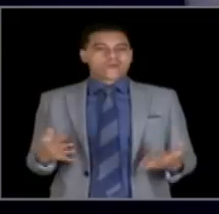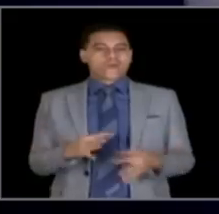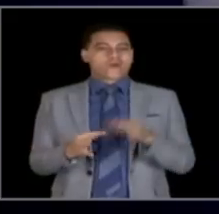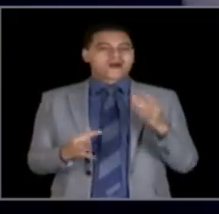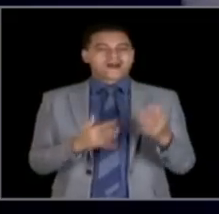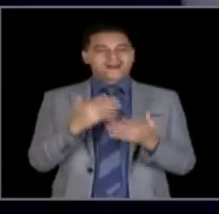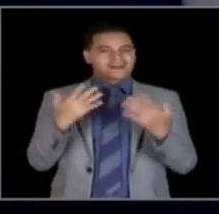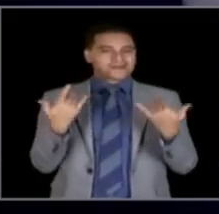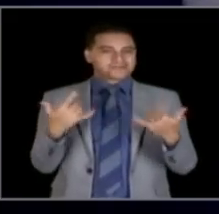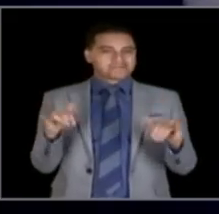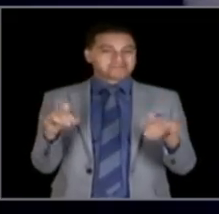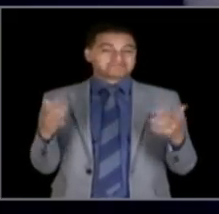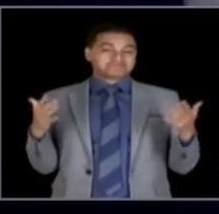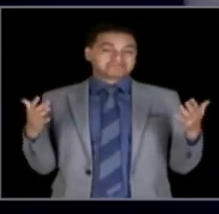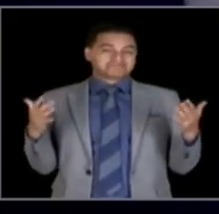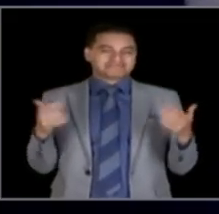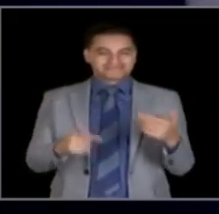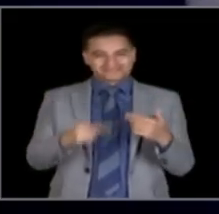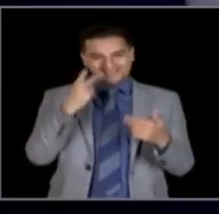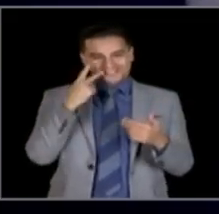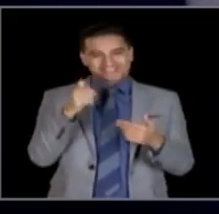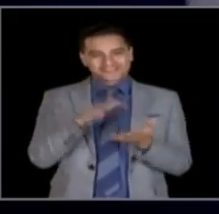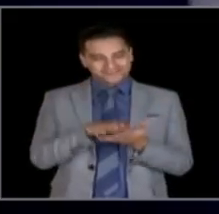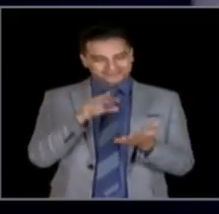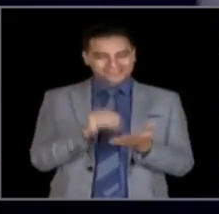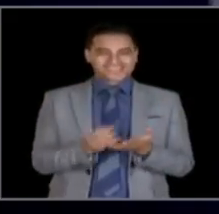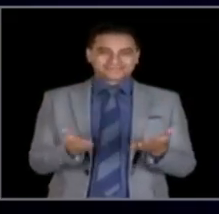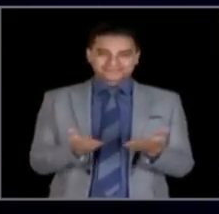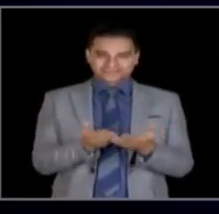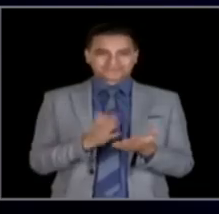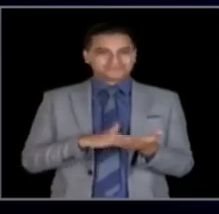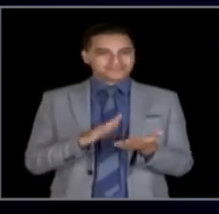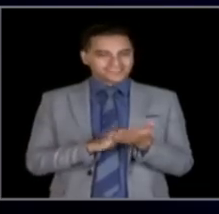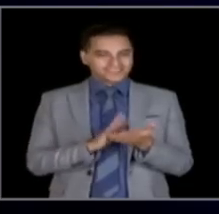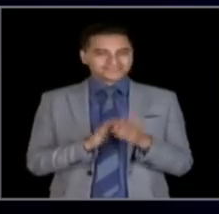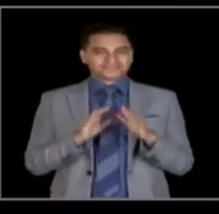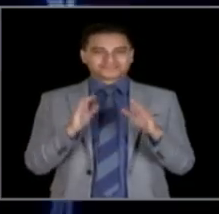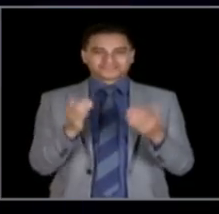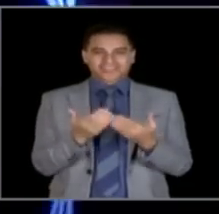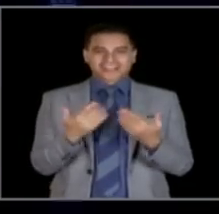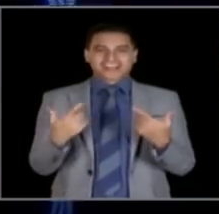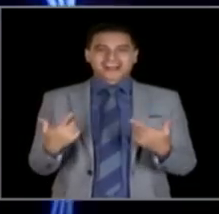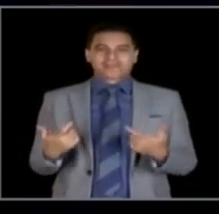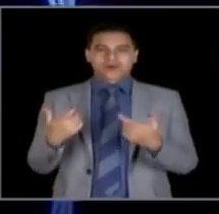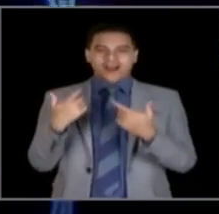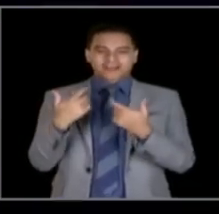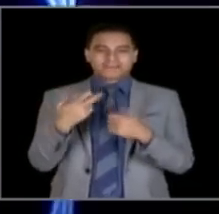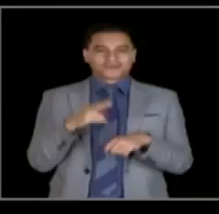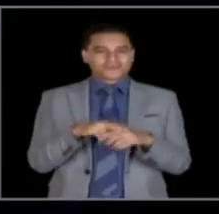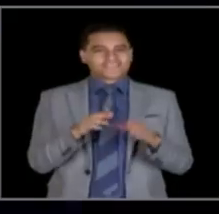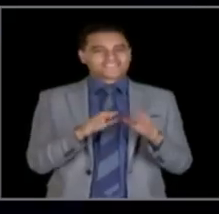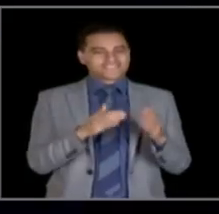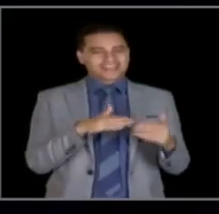فريق الفايترز نبتدي الحلقه عشان نشوف الحرب هتمشي ازاي. نحيي كلها فريق فايترز.